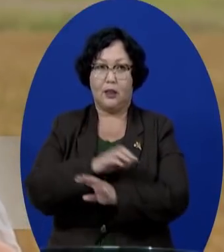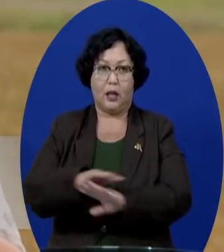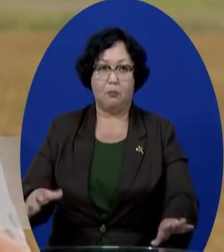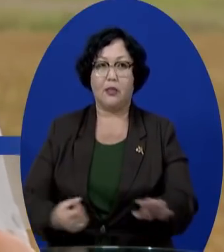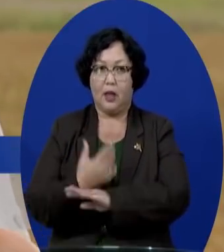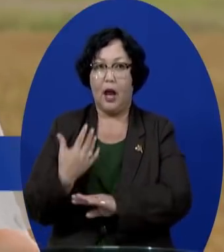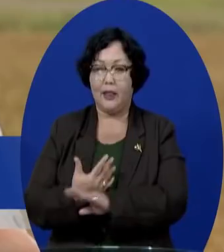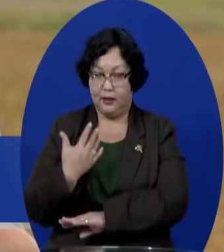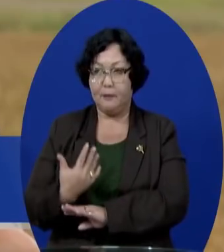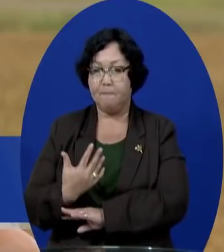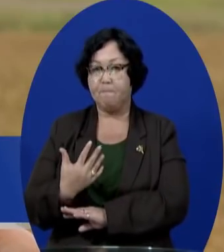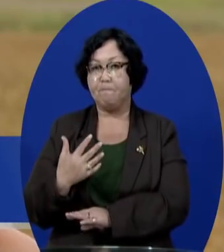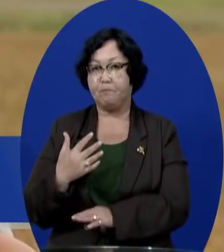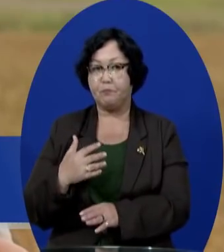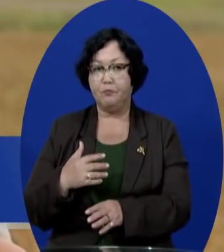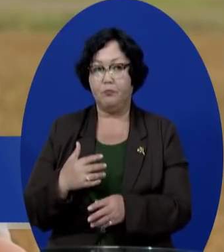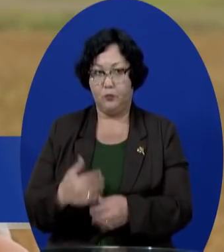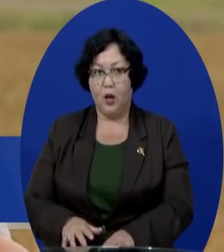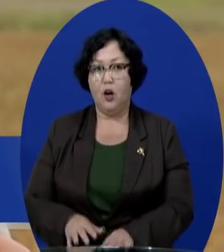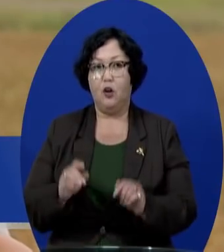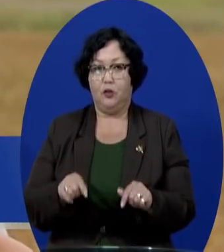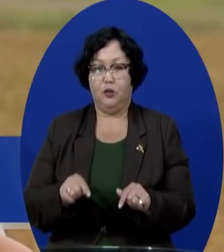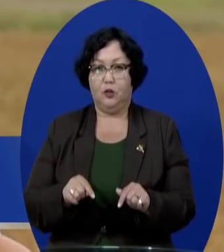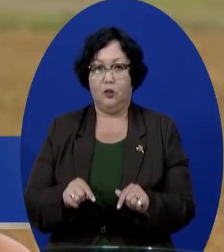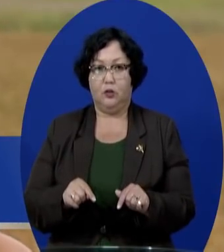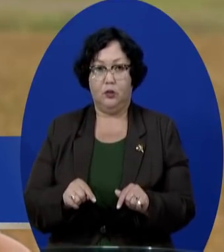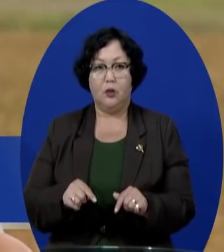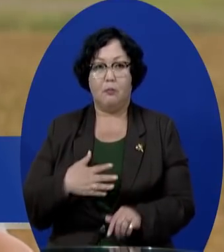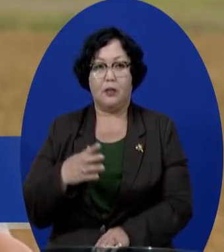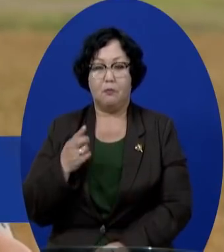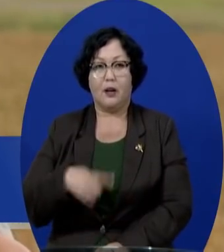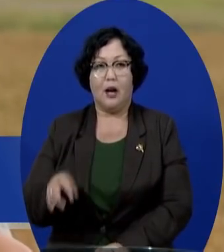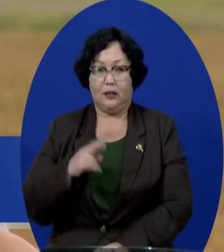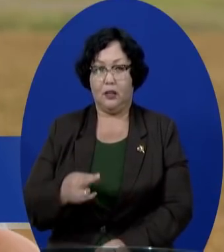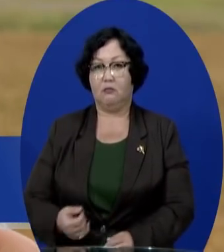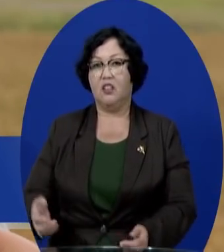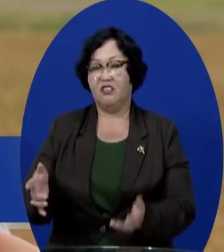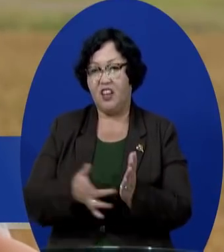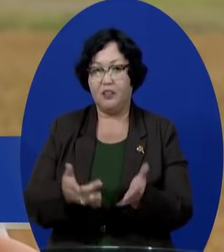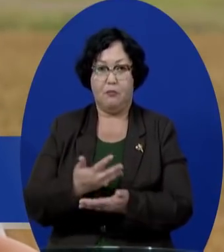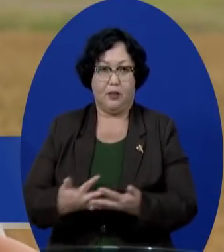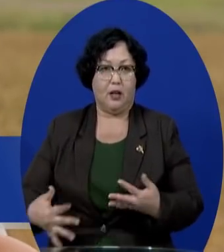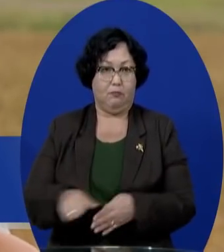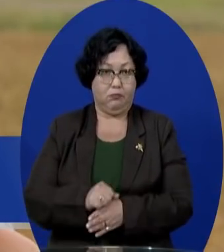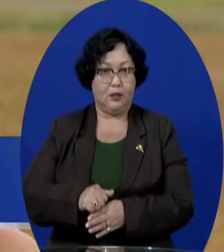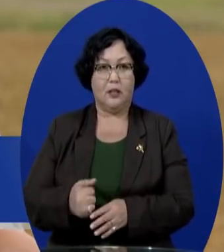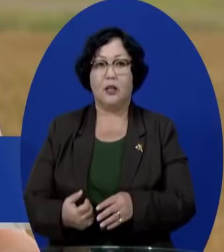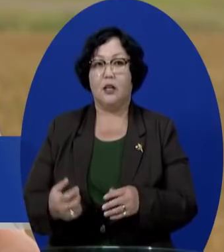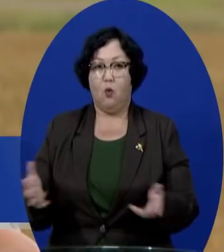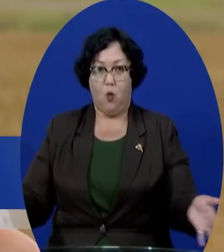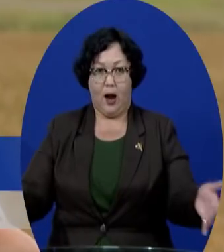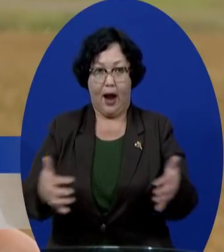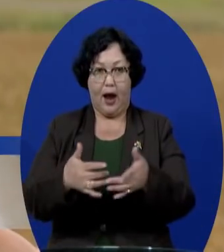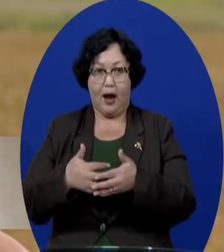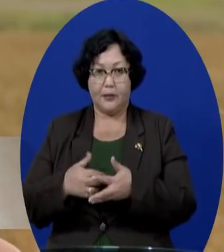тэгээд одоо яг өнөөдрийн байдлаар бол манай булгадаа трейбер гэдэг их хэрэгцээ техник хэрэгслээ бэлдээд бас намрын хураалтанд бэлдэж байна. А энэ намр